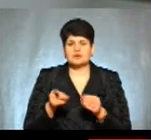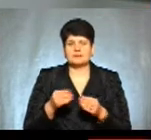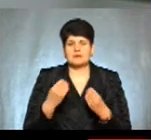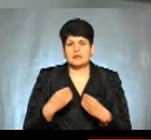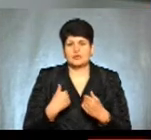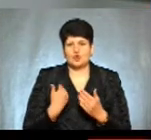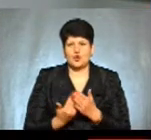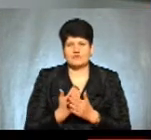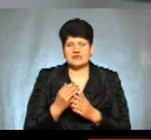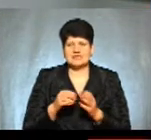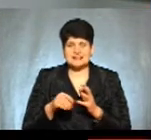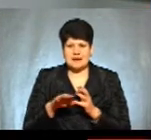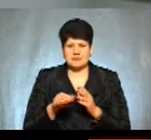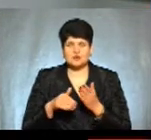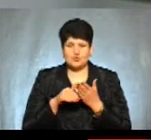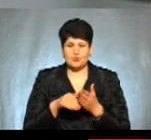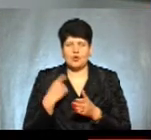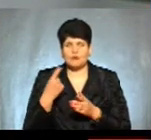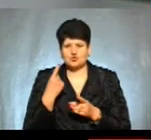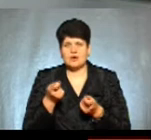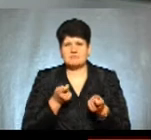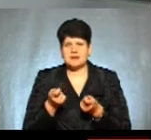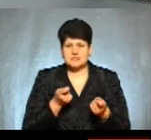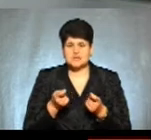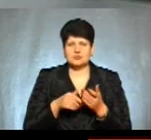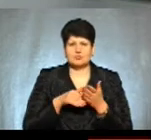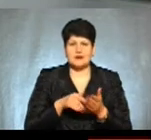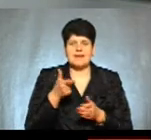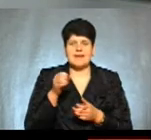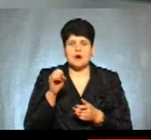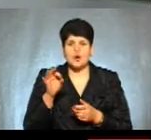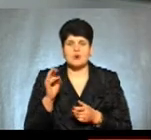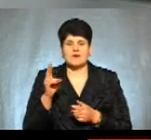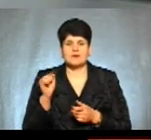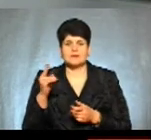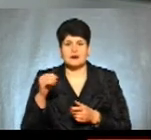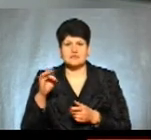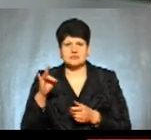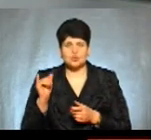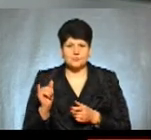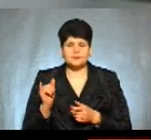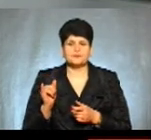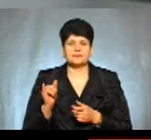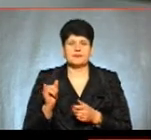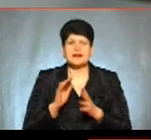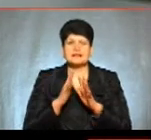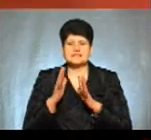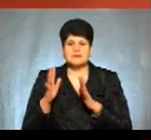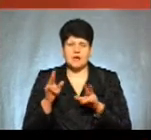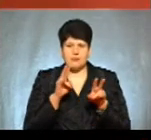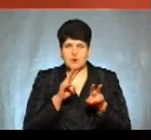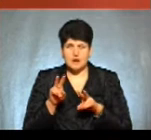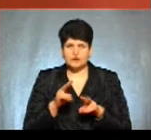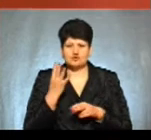нові землі. І з допомогою обласної адміністрації, з допомогою геокадастру обласного і районних, лісівниками